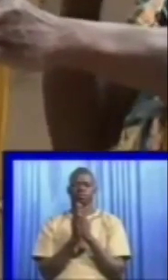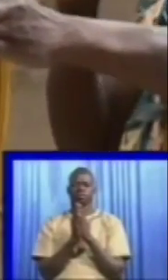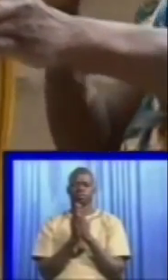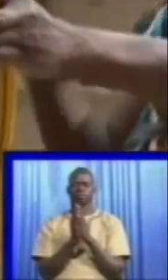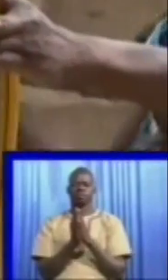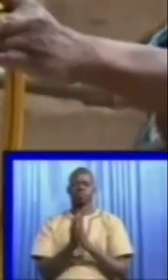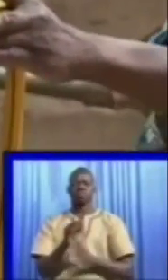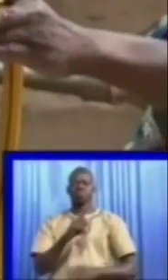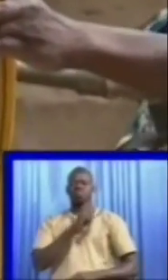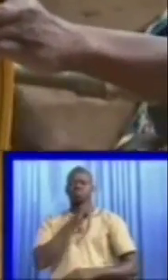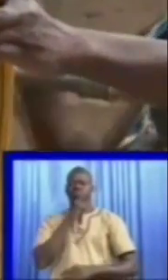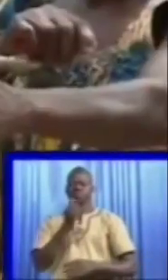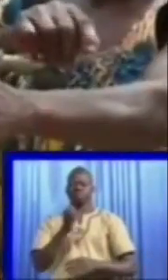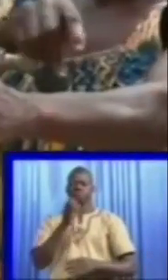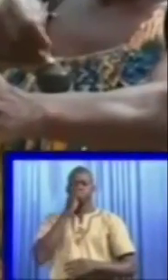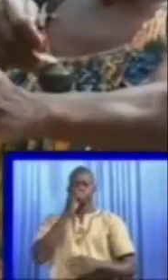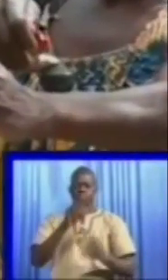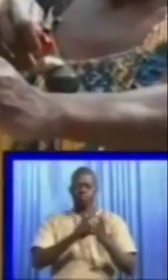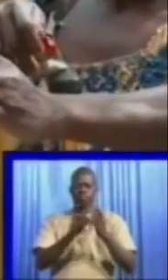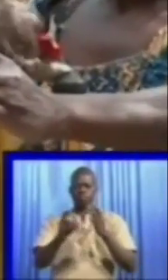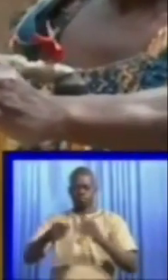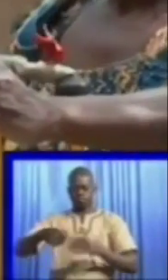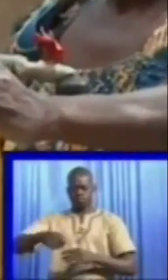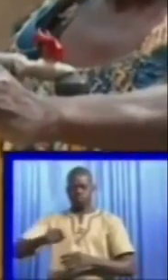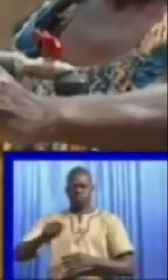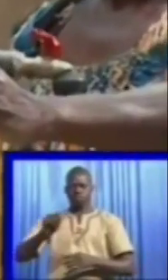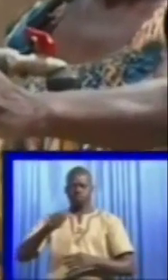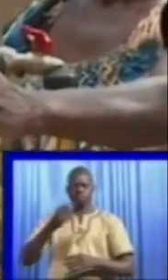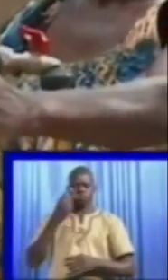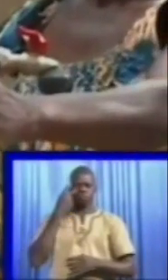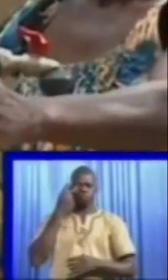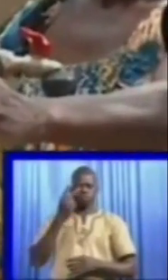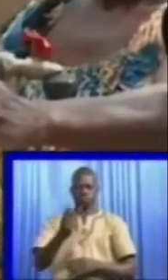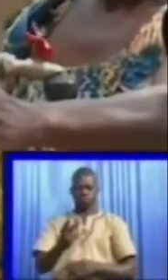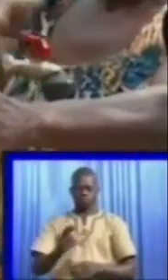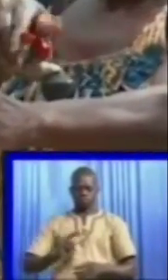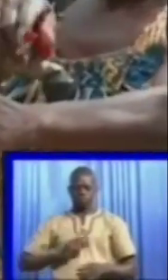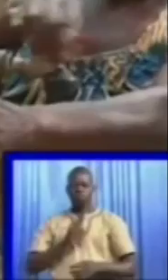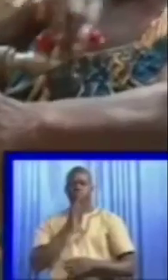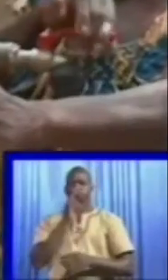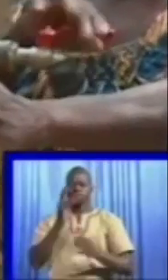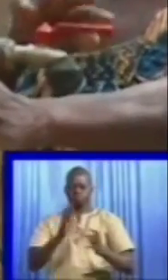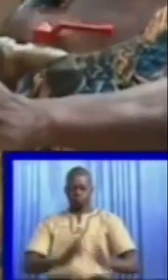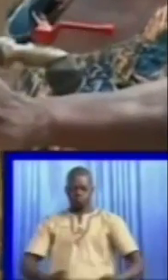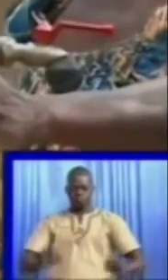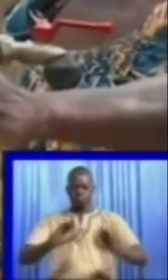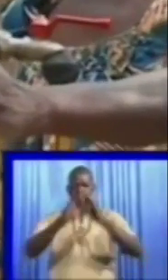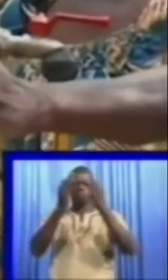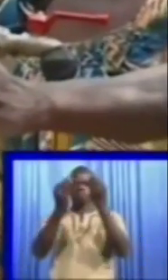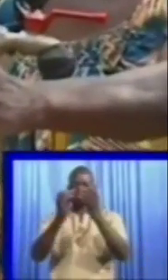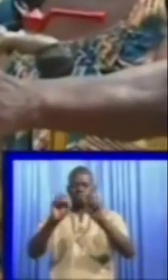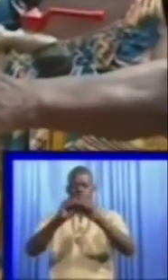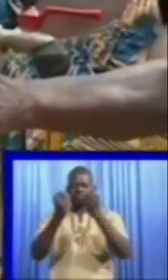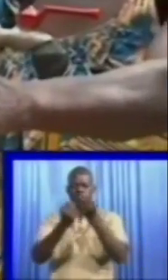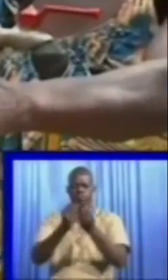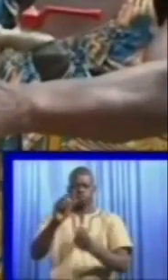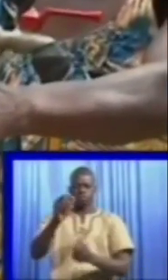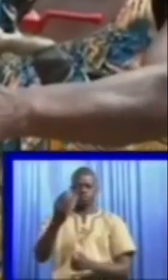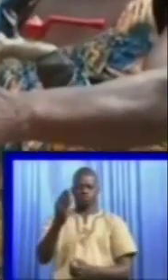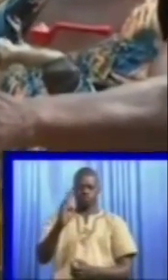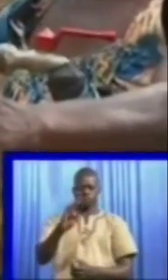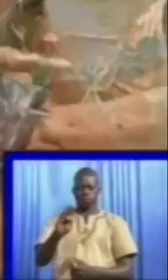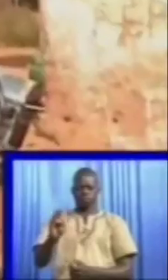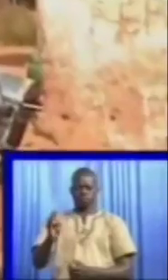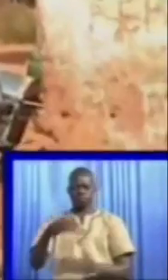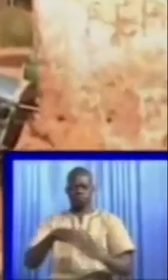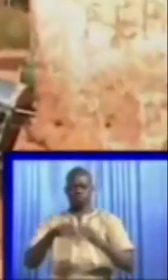Pas une seule goutte d'eau ne tombe de ce robinet, comme vous pouvez le constater. Nous sommes dans une cour familiale au secteur 24 de Bobo Dioulasso. Dans